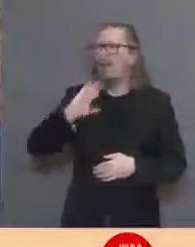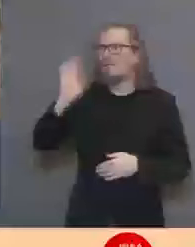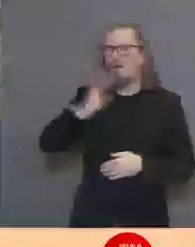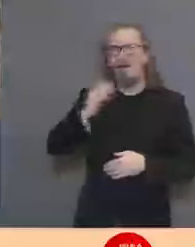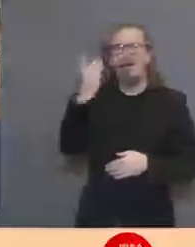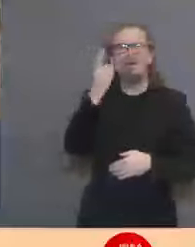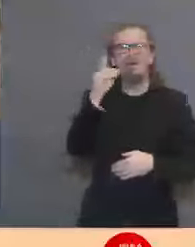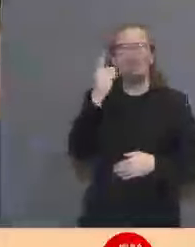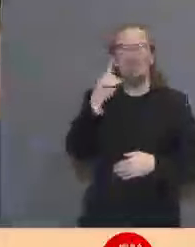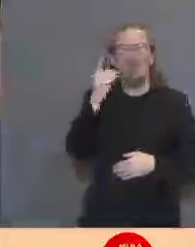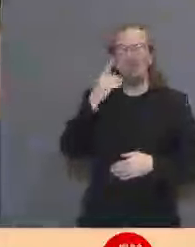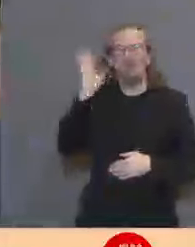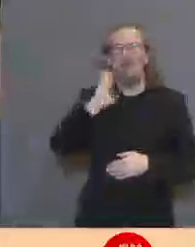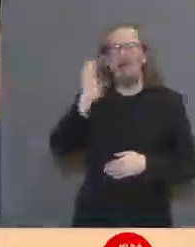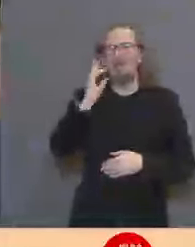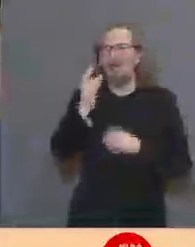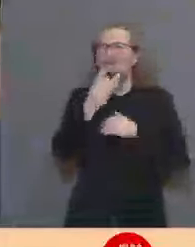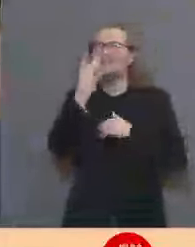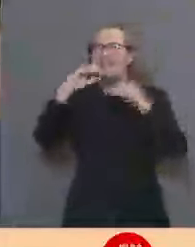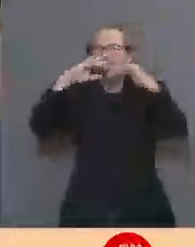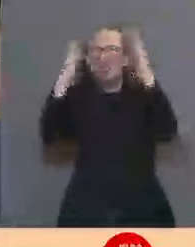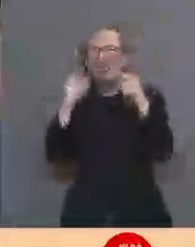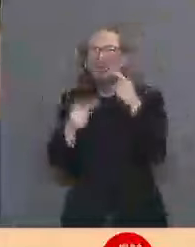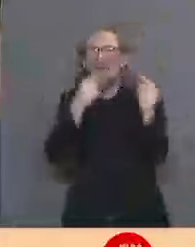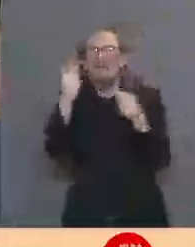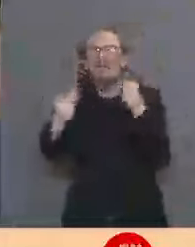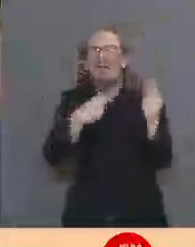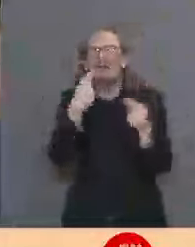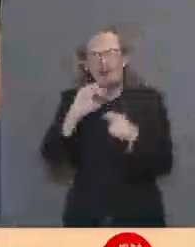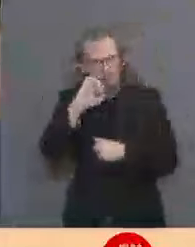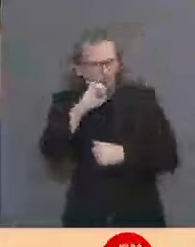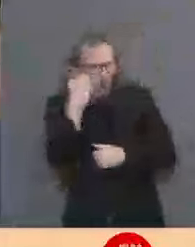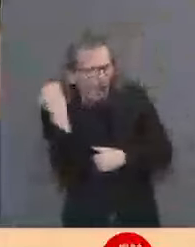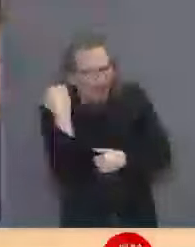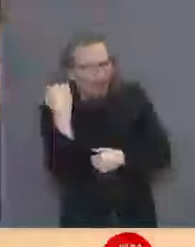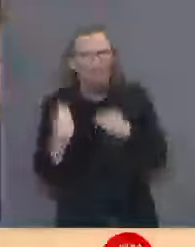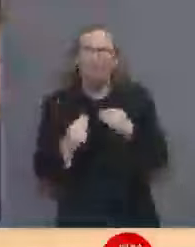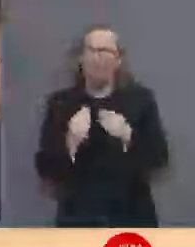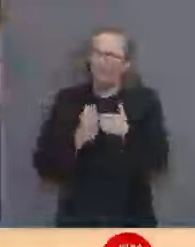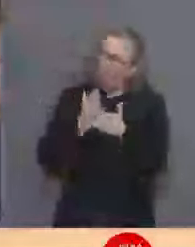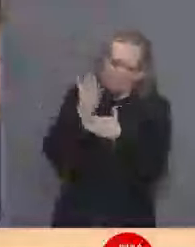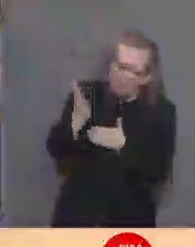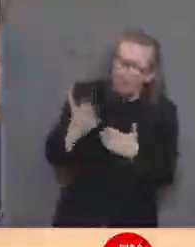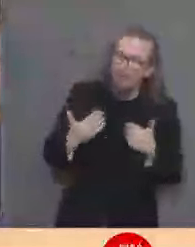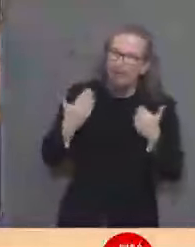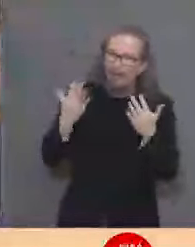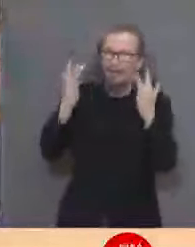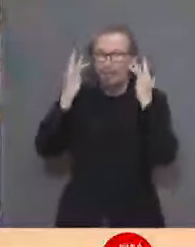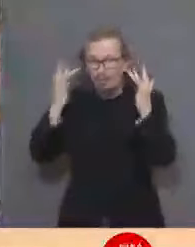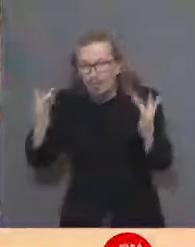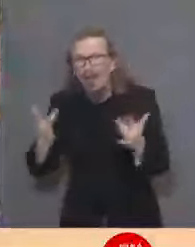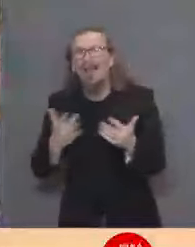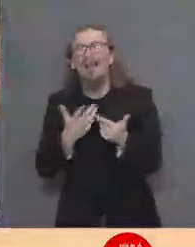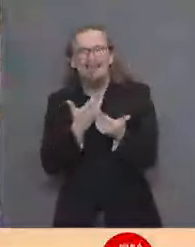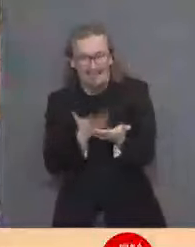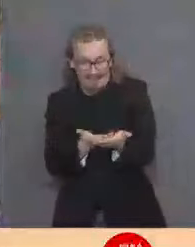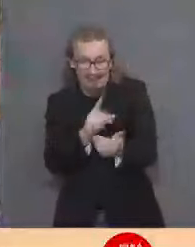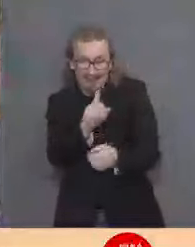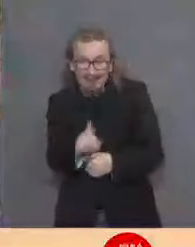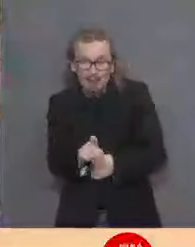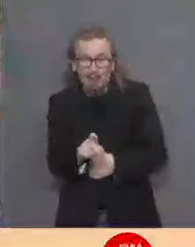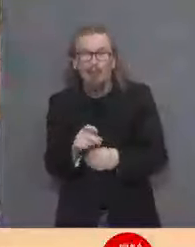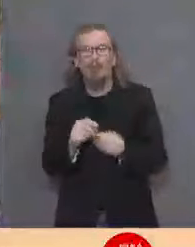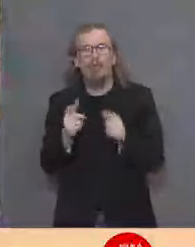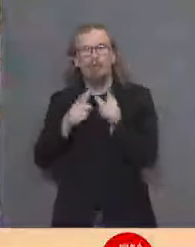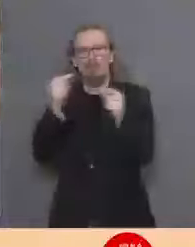botanique? Leur suggérera-t-on quelques projets éducatifs ou culturels? Leur signalera-t-on l'inscription du